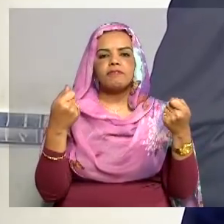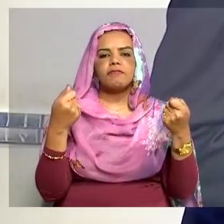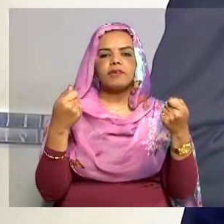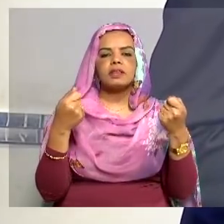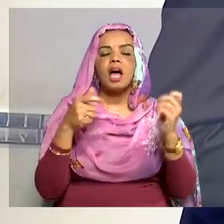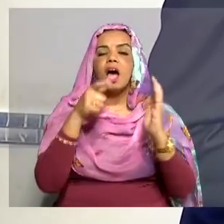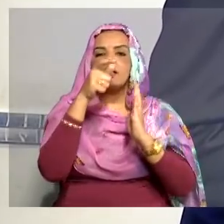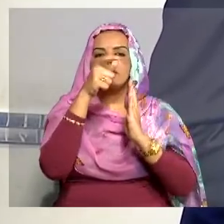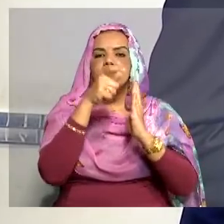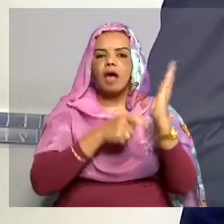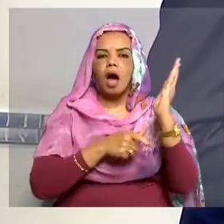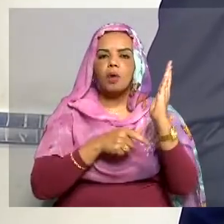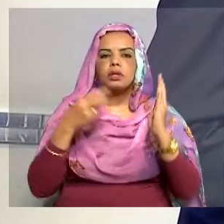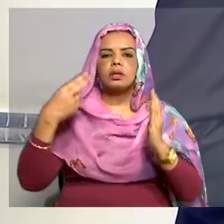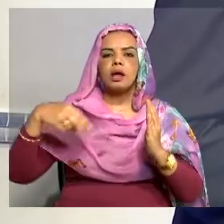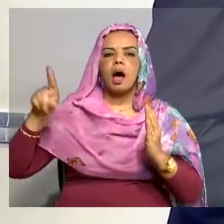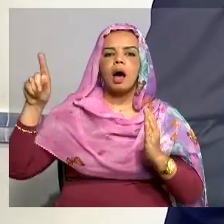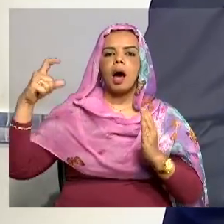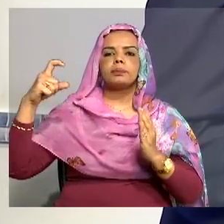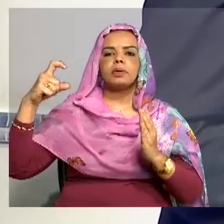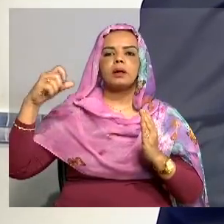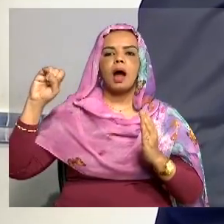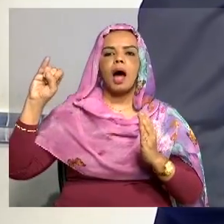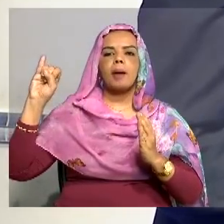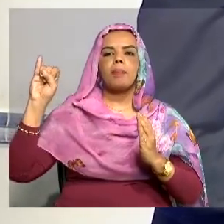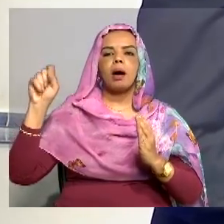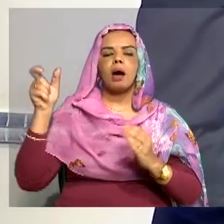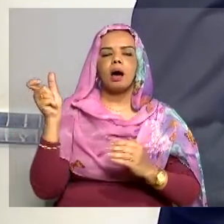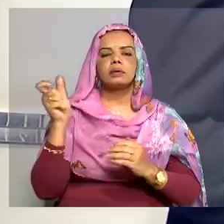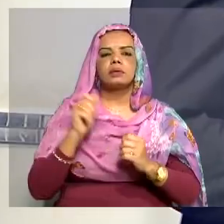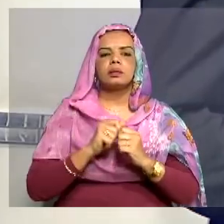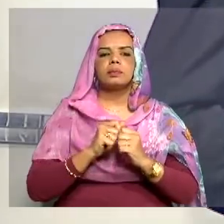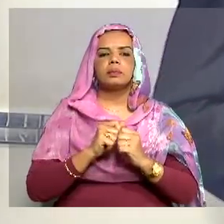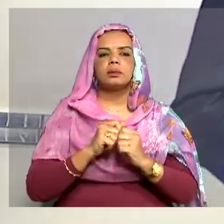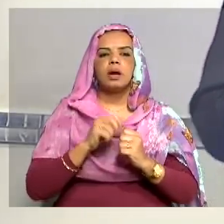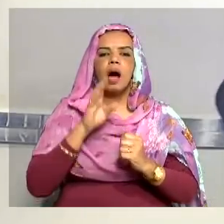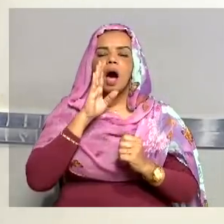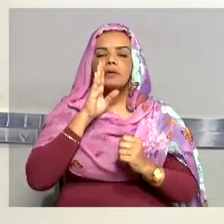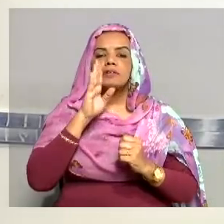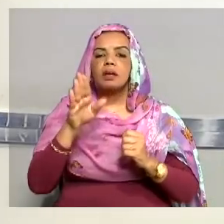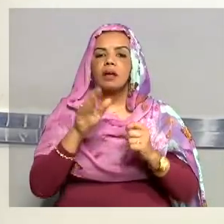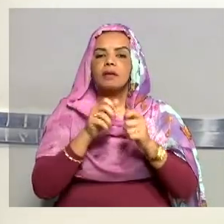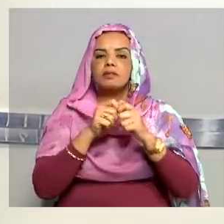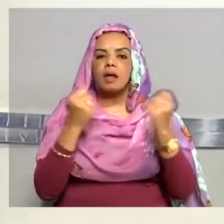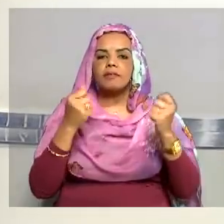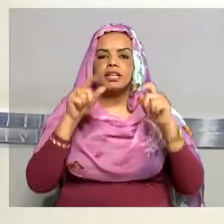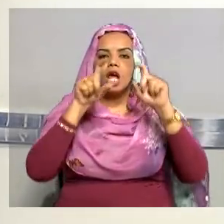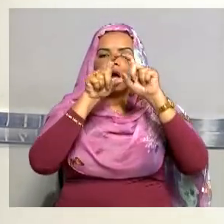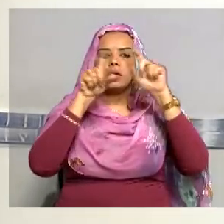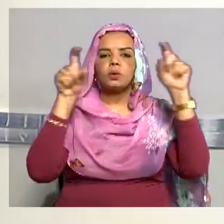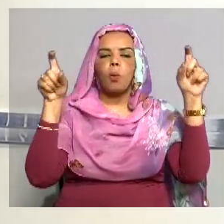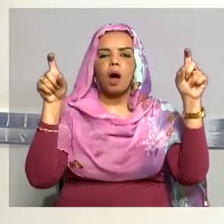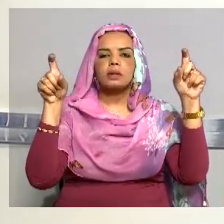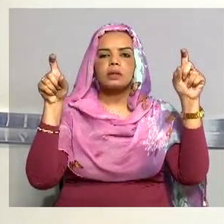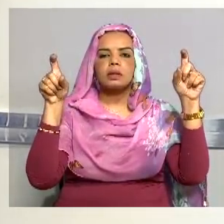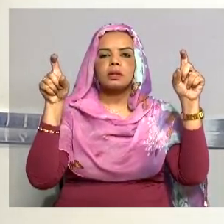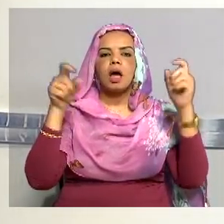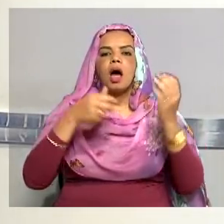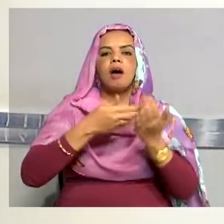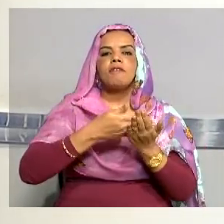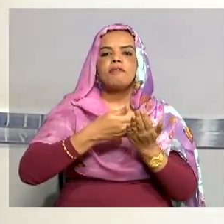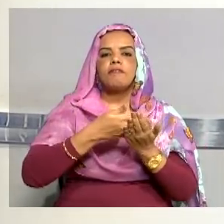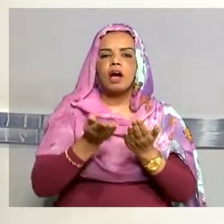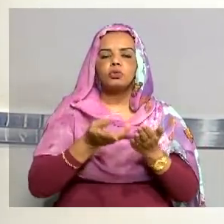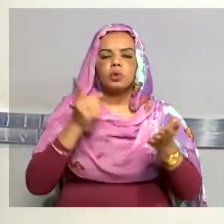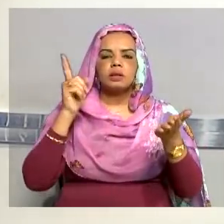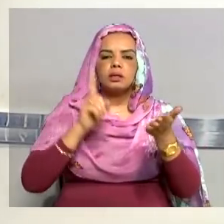بزاوية عبد الرحمن الأمين رؤى من صحيفة الصيحة، والتي جاءت بعنوان فاتورة لا